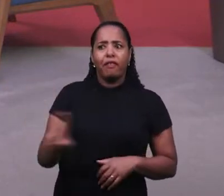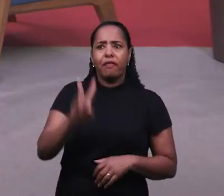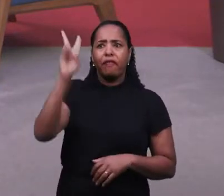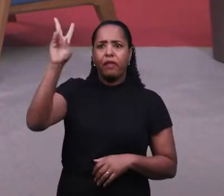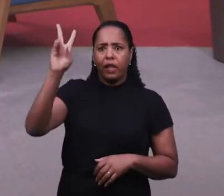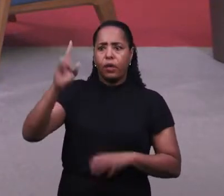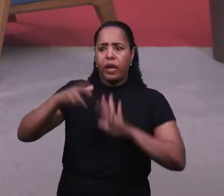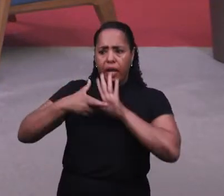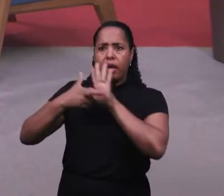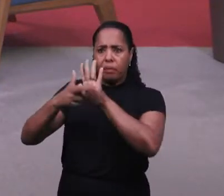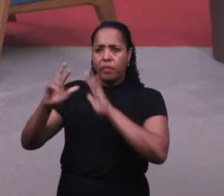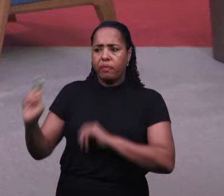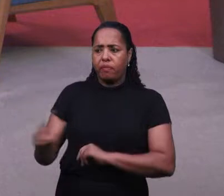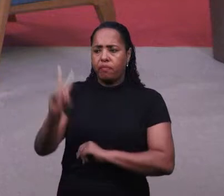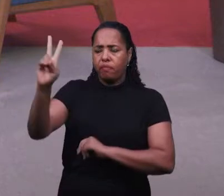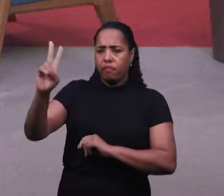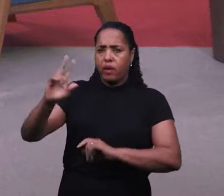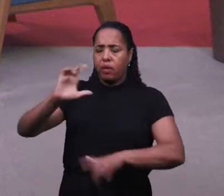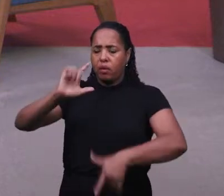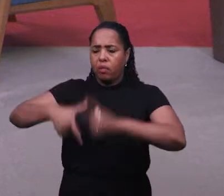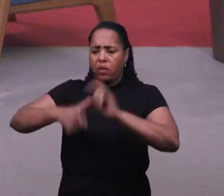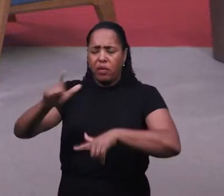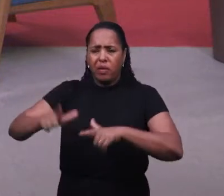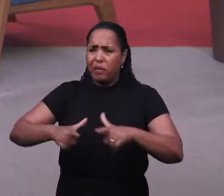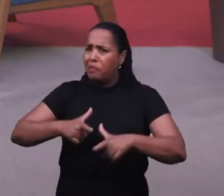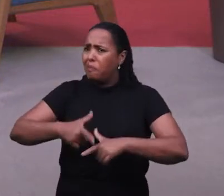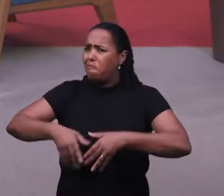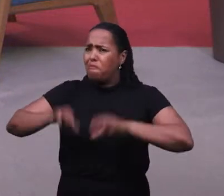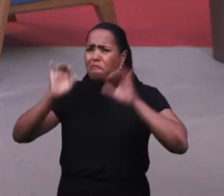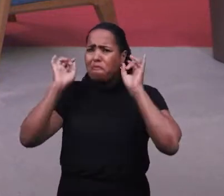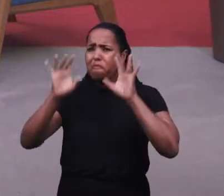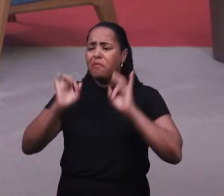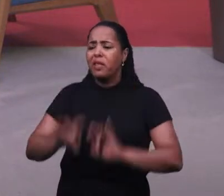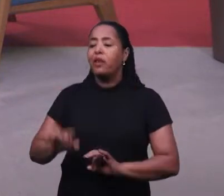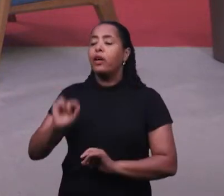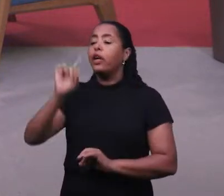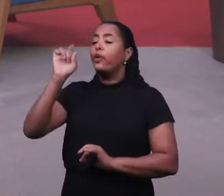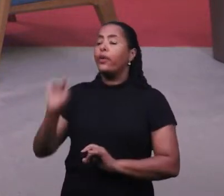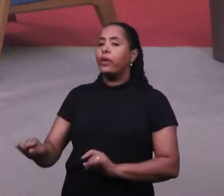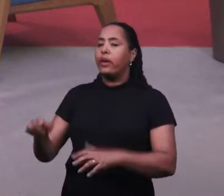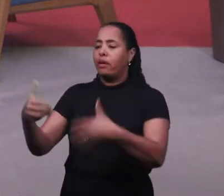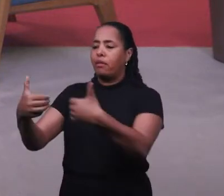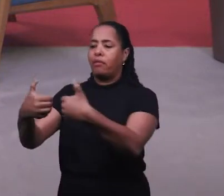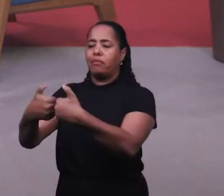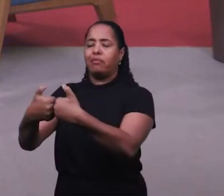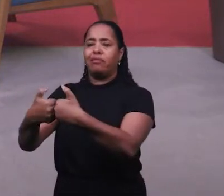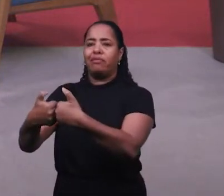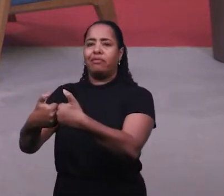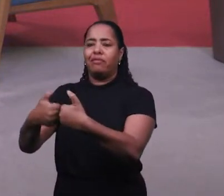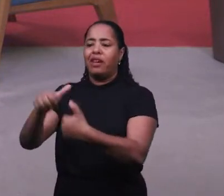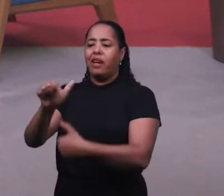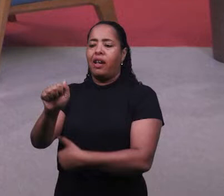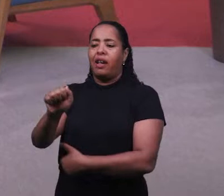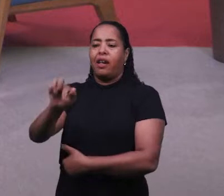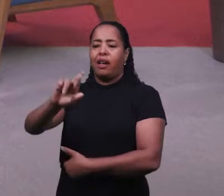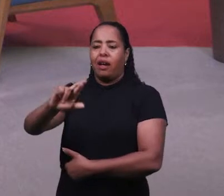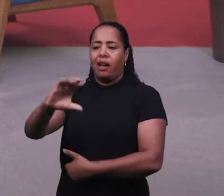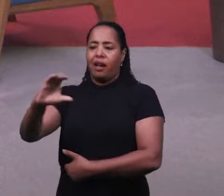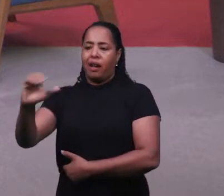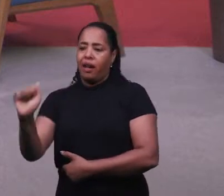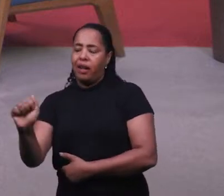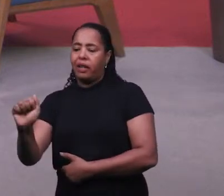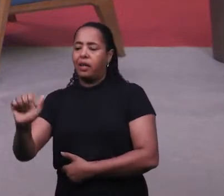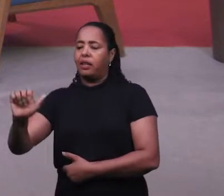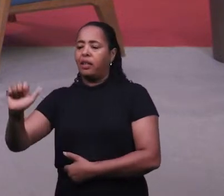il y a une valeur pour Israël, il y avait une valeur pour Israël à ce moment très grande qui était l'arche de